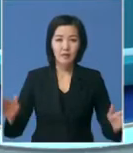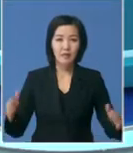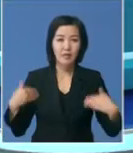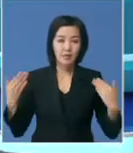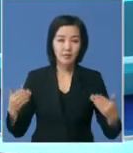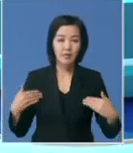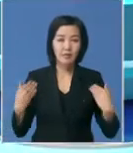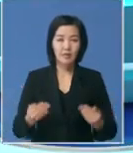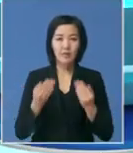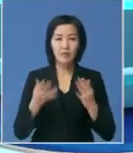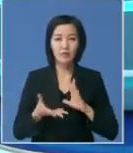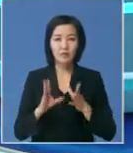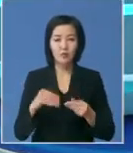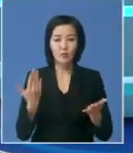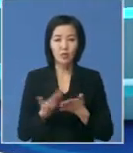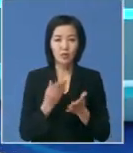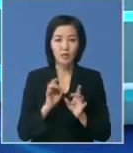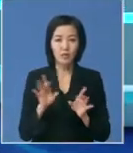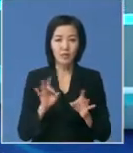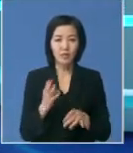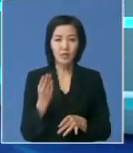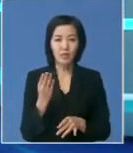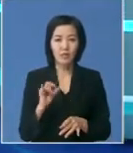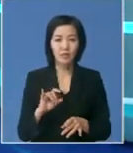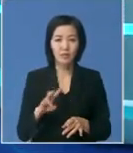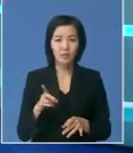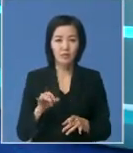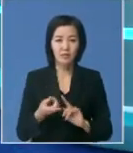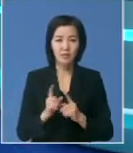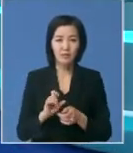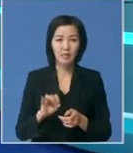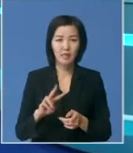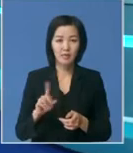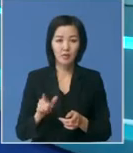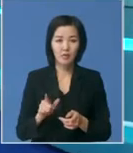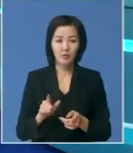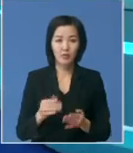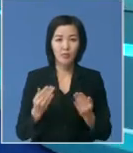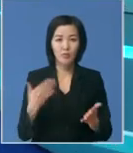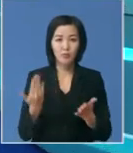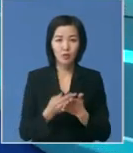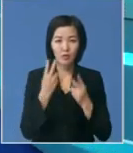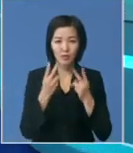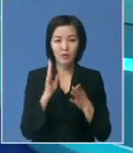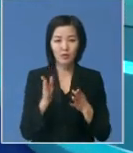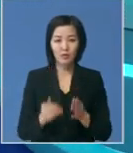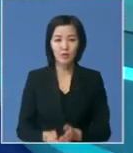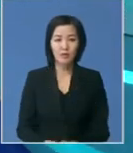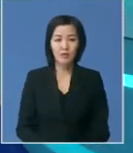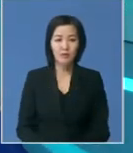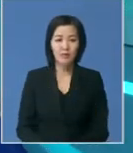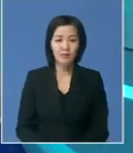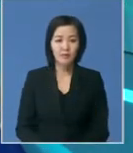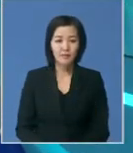Ассаламу алейкум, ардақты ағайын. Жетсу арнасында жаңалықтар топтамасы. Студияда Шыңғыс Қалиден, сурдо аудармада Айгүл Жұмашқызы. Алдымен бүгінгінің